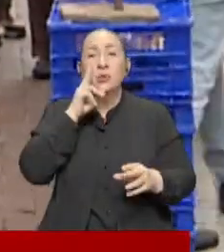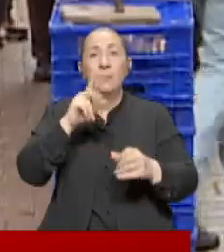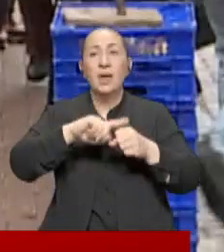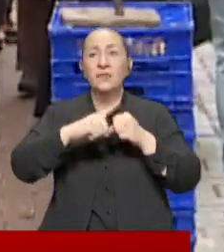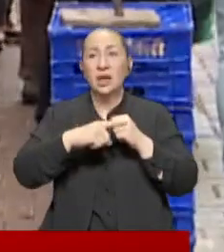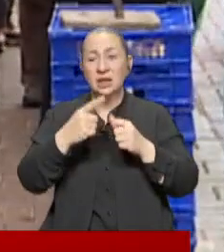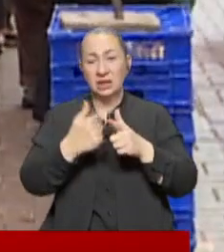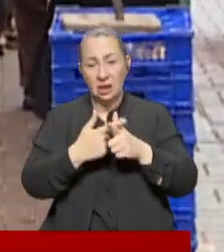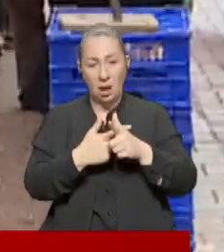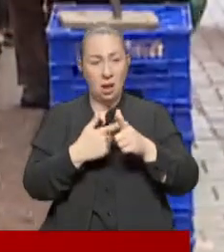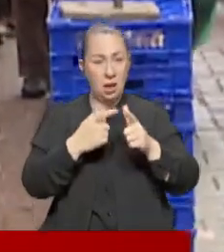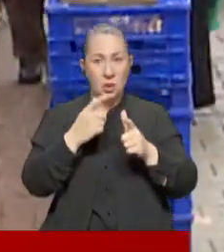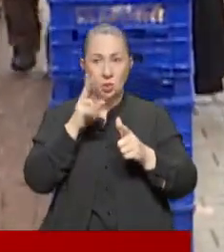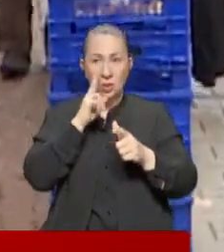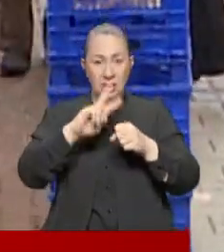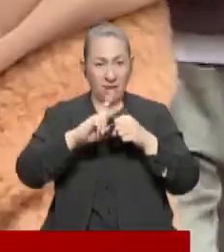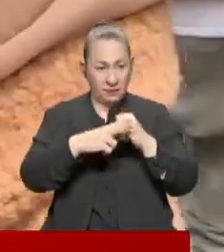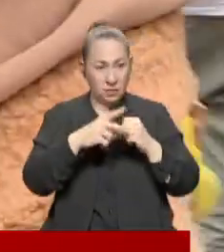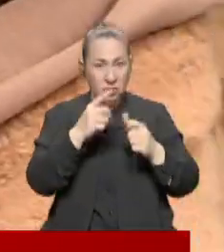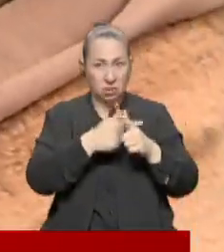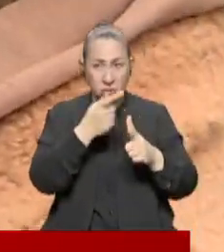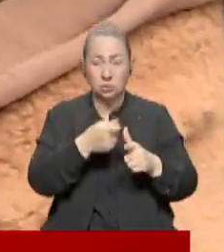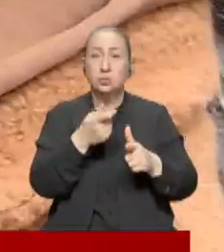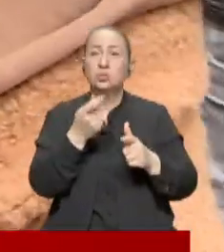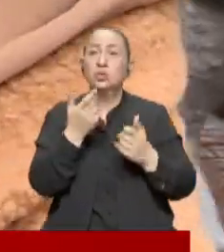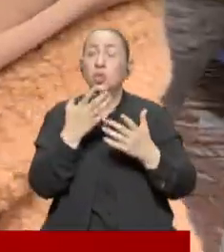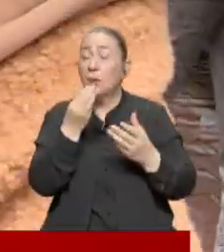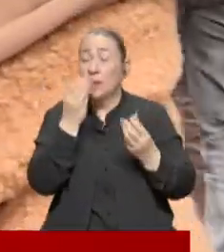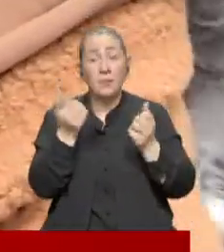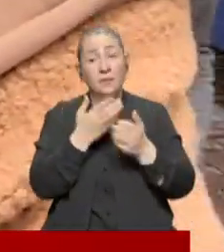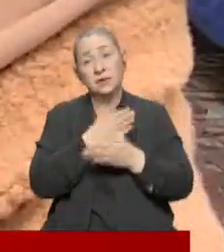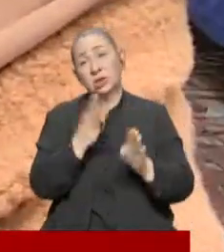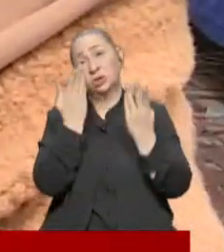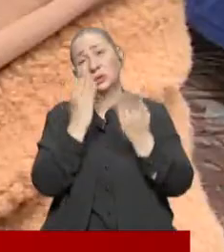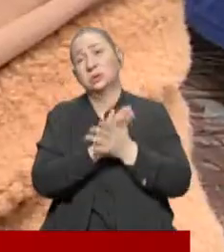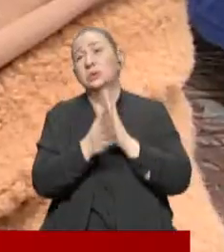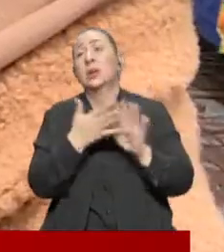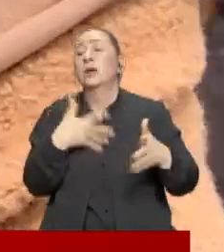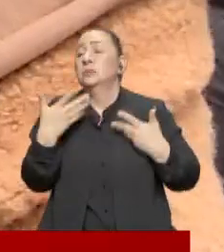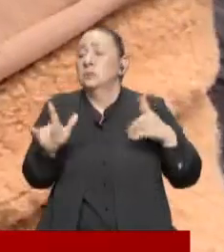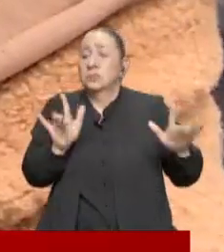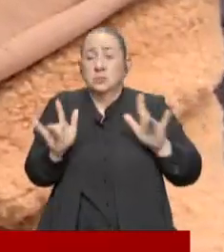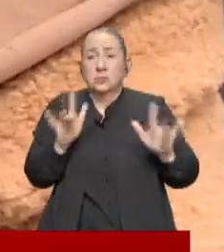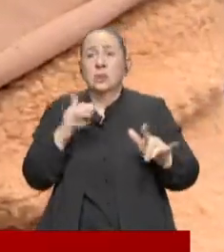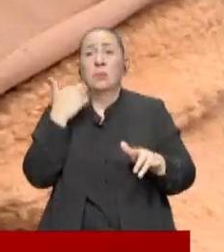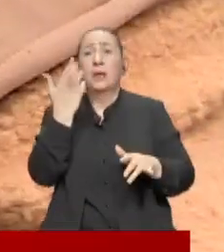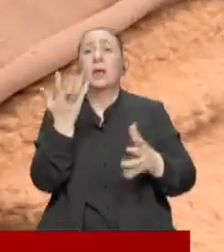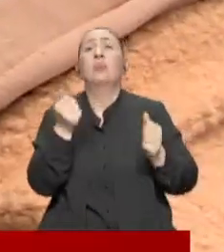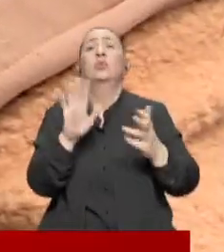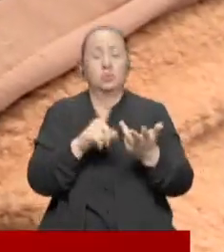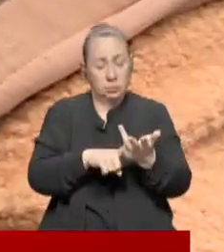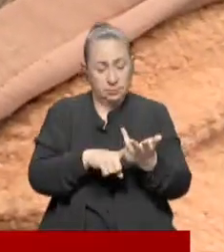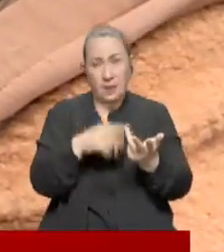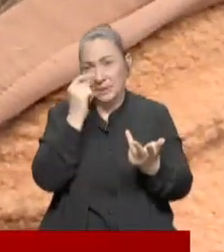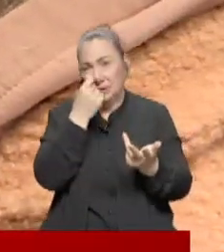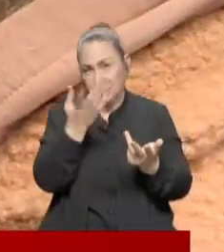haftalığı kiraya, yani son iki haftalık kira ödüyoruz. Güç ürününden vazgeçtik. Nelerden? Yani nelerden? Peynir almaktan vazgeçtik